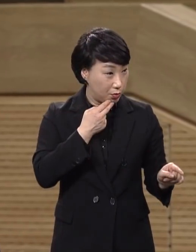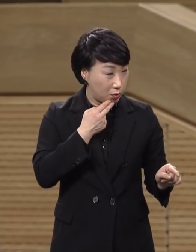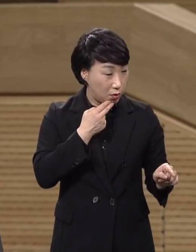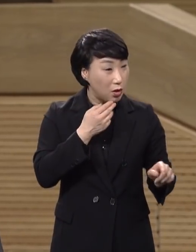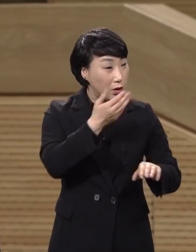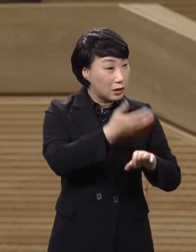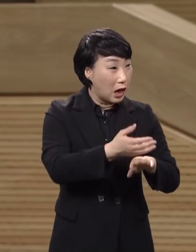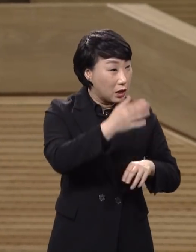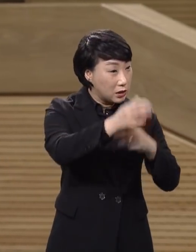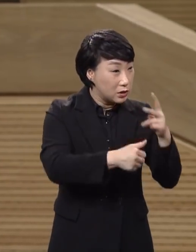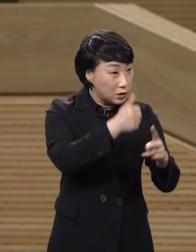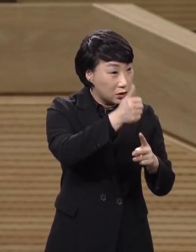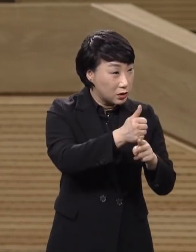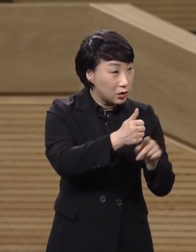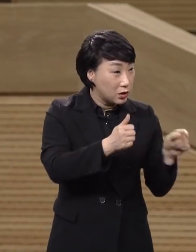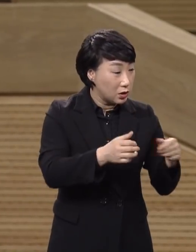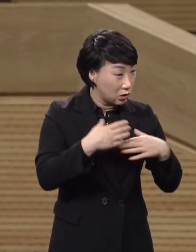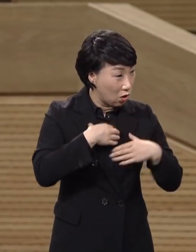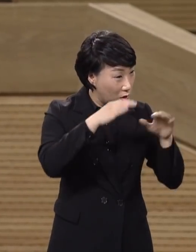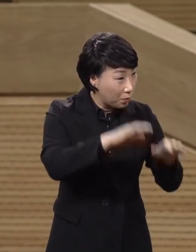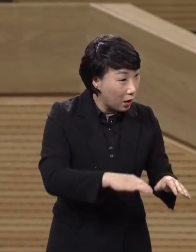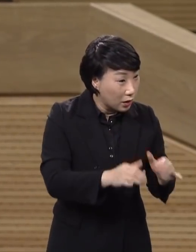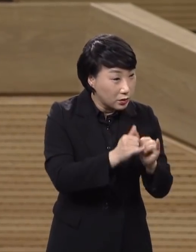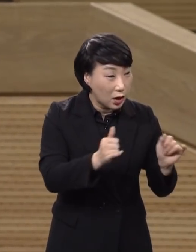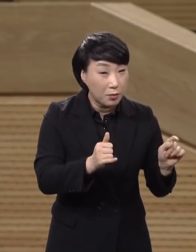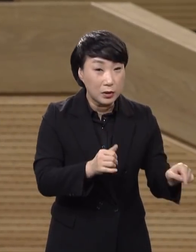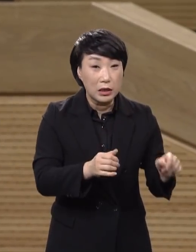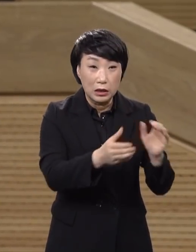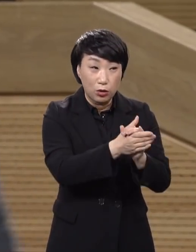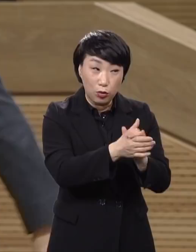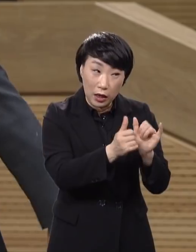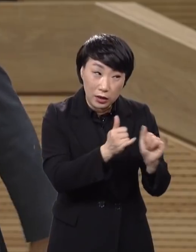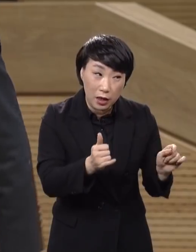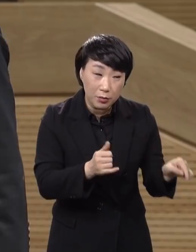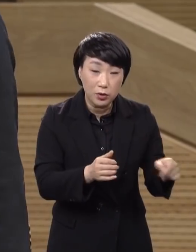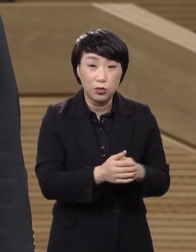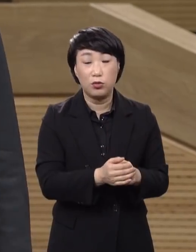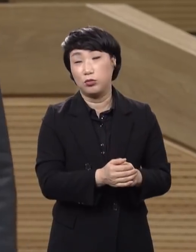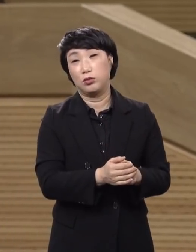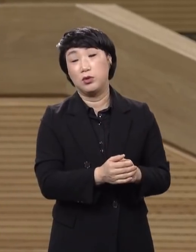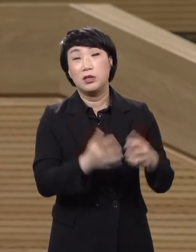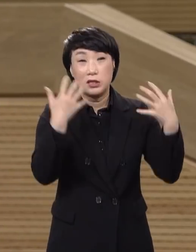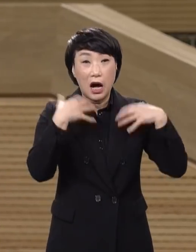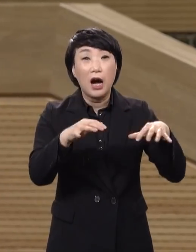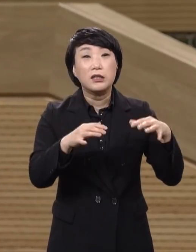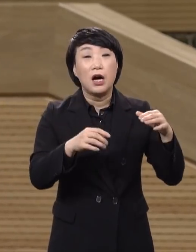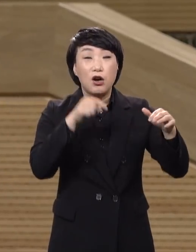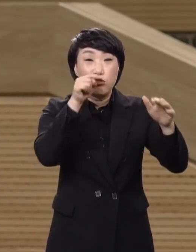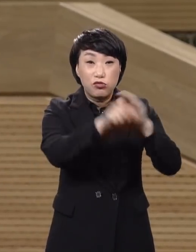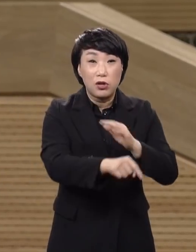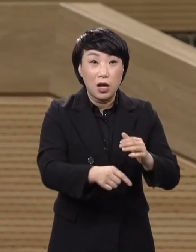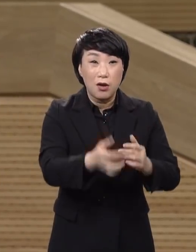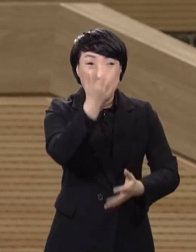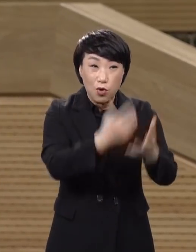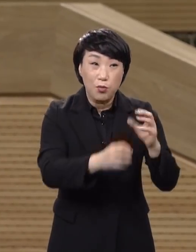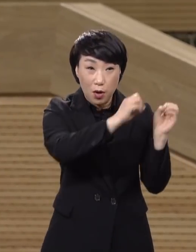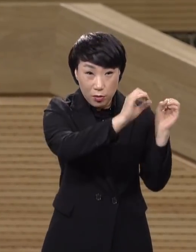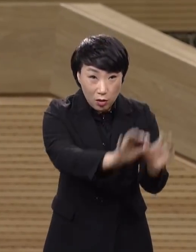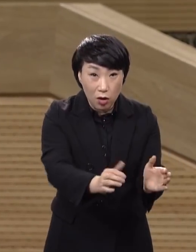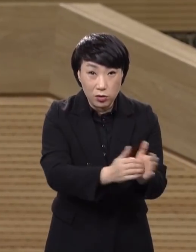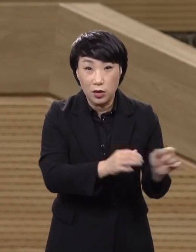다른 신에게 경배하는 자, 기도하는 자, 사자굴이나 풀무불에